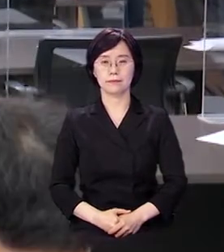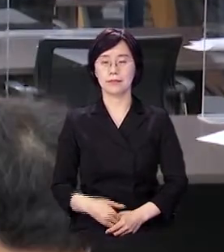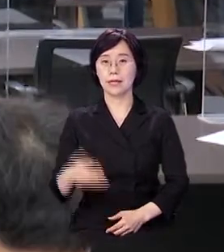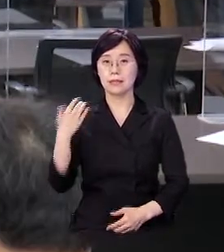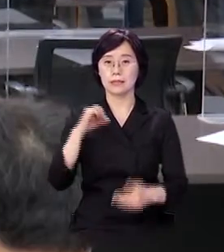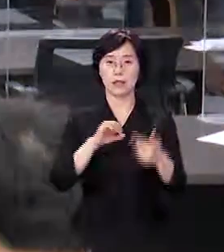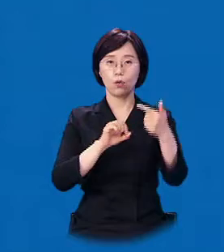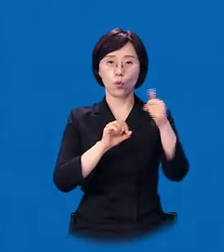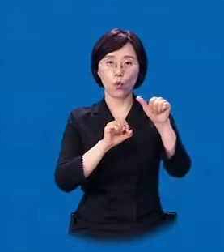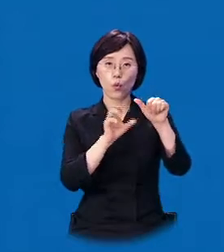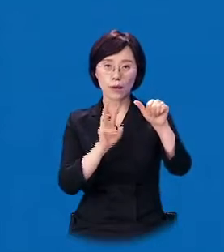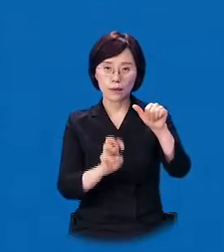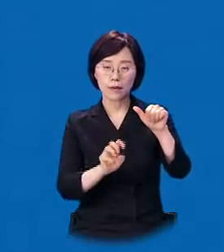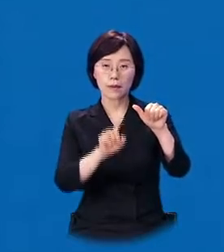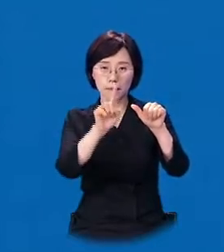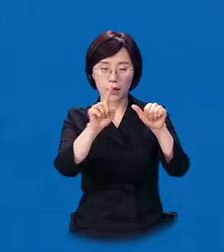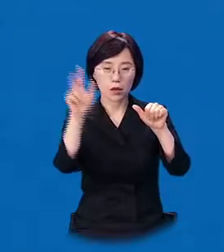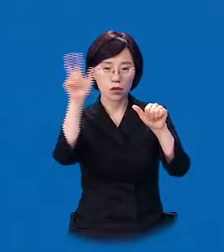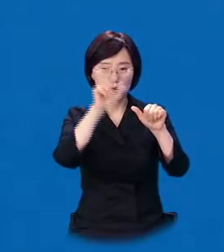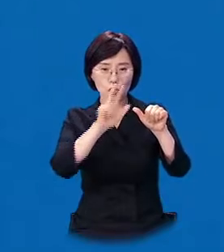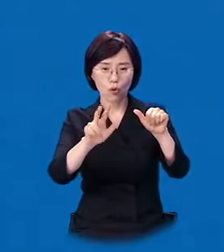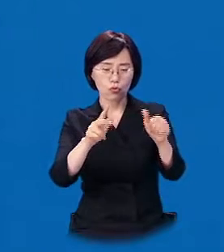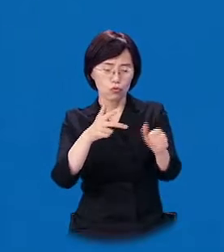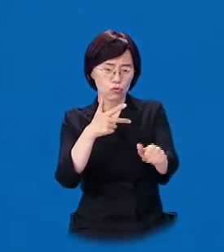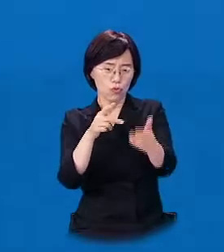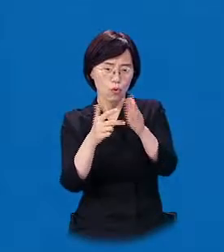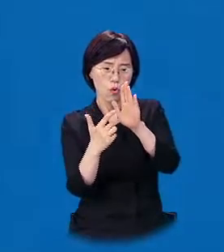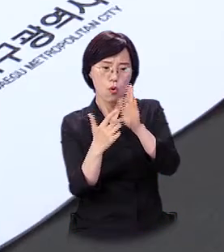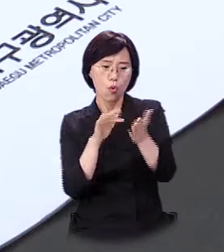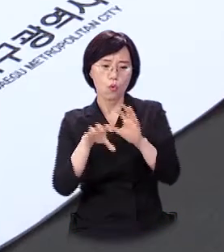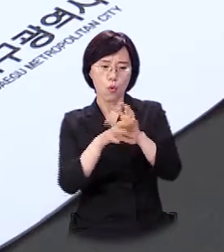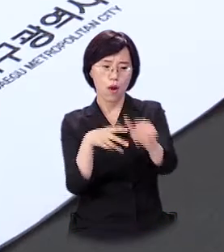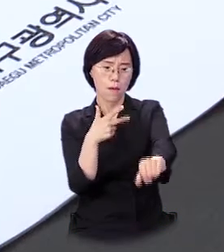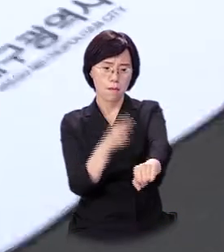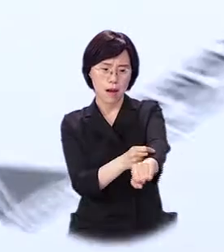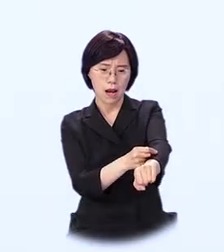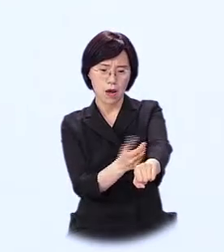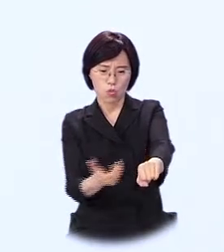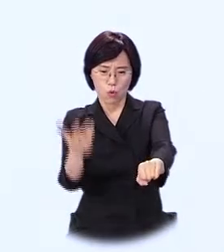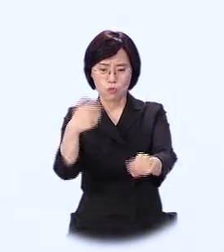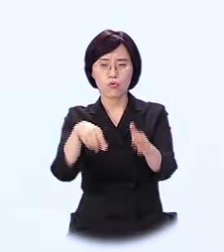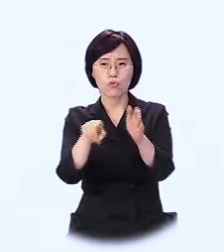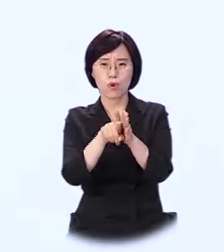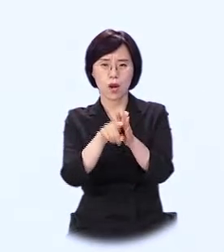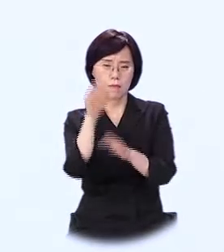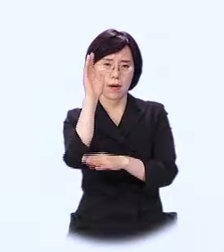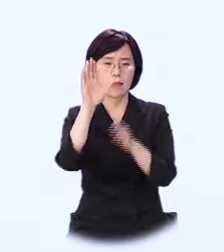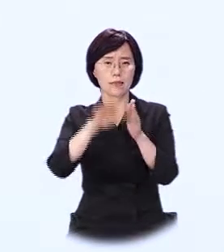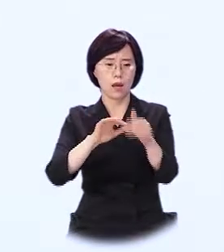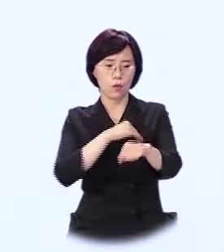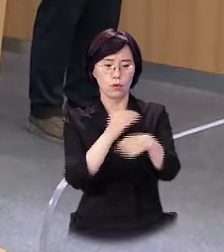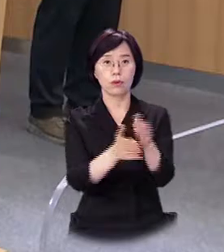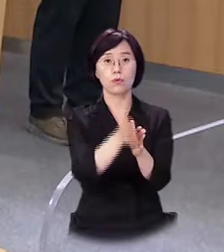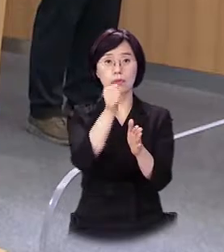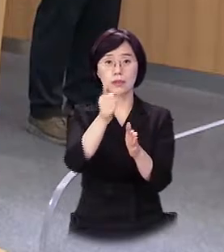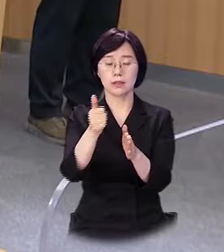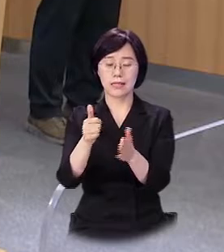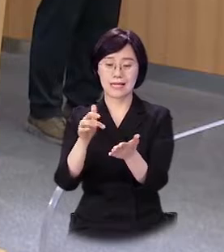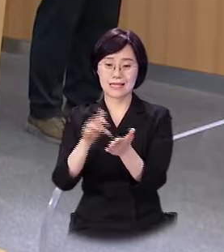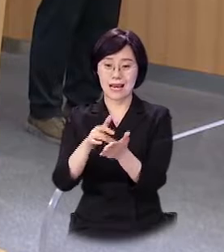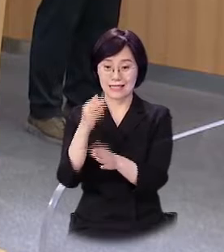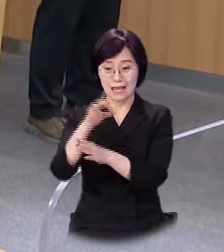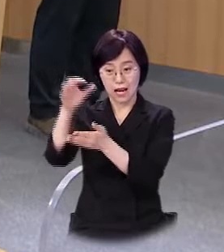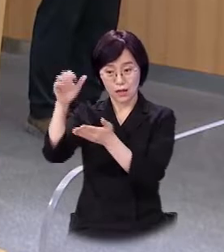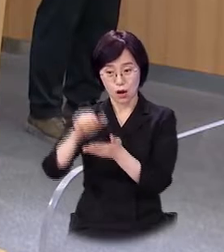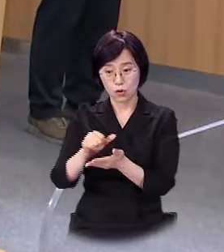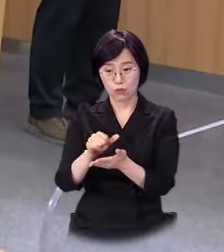지난달 31일 전국 최저 수준의 코로나19 백신 접종률을 높이기 위한 담화문 발표에서 권양진 대구시장이 백신 도입 관련